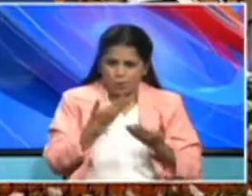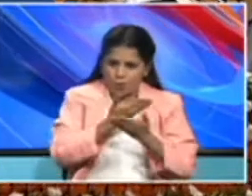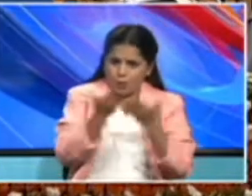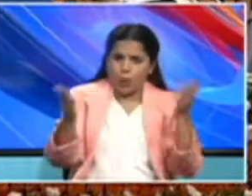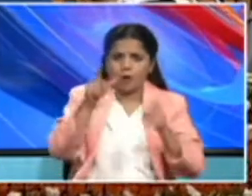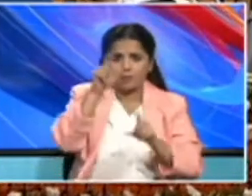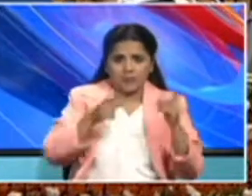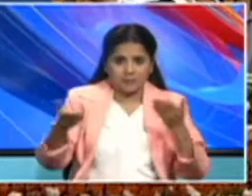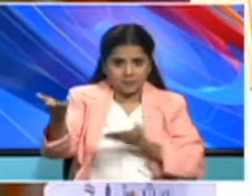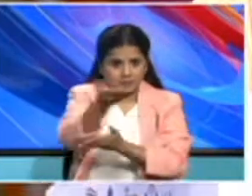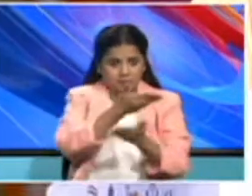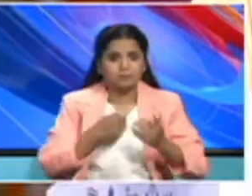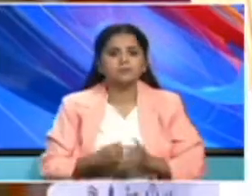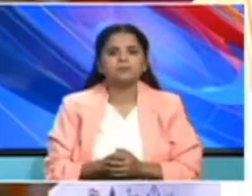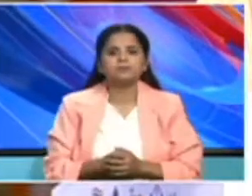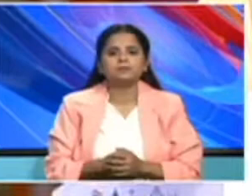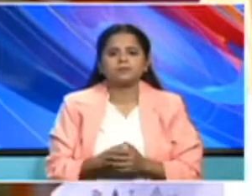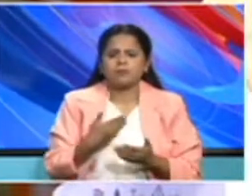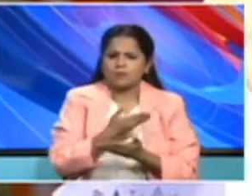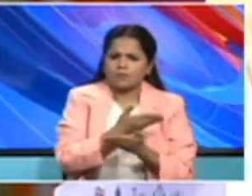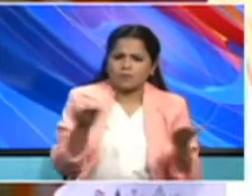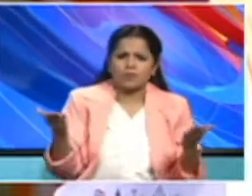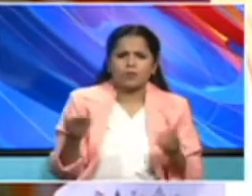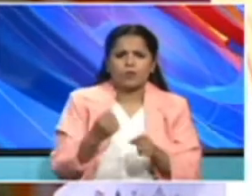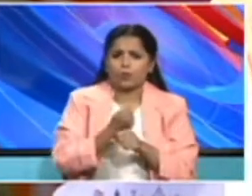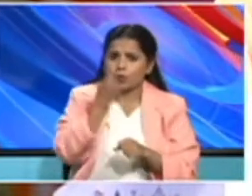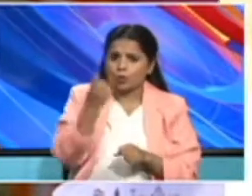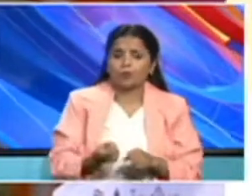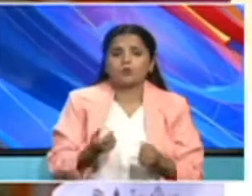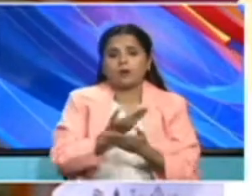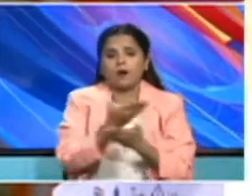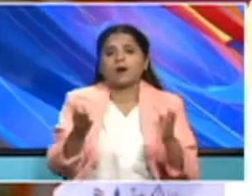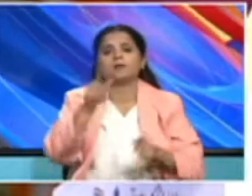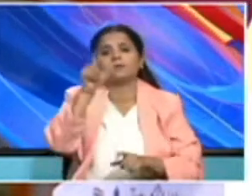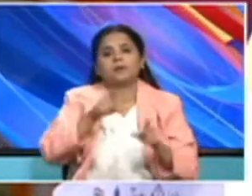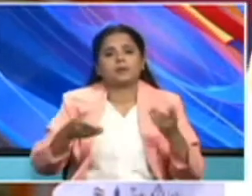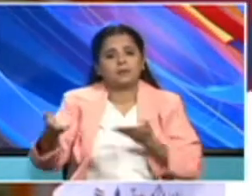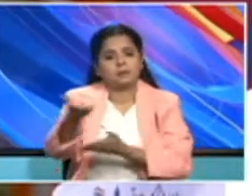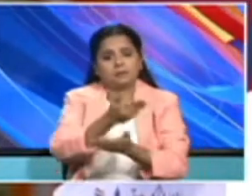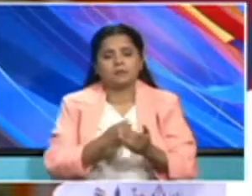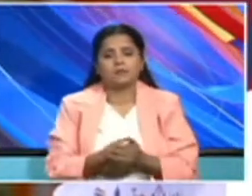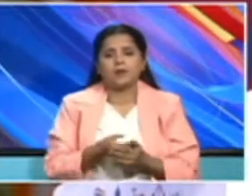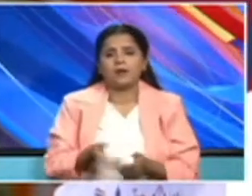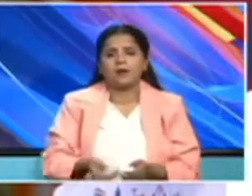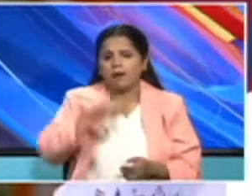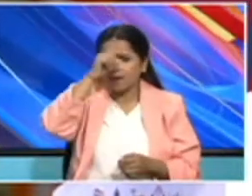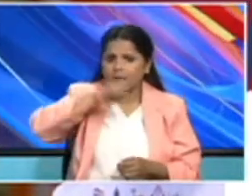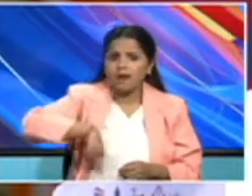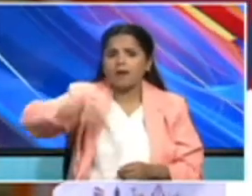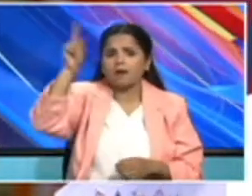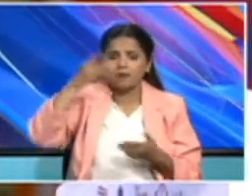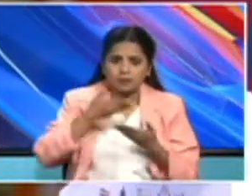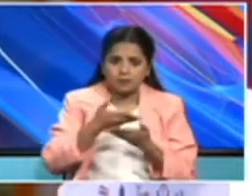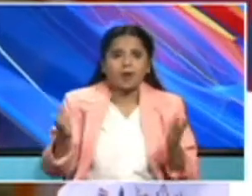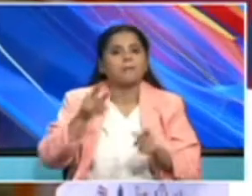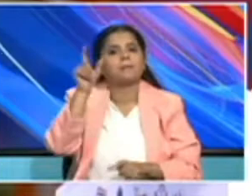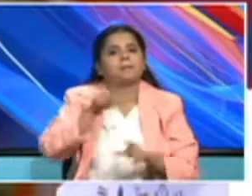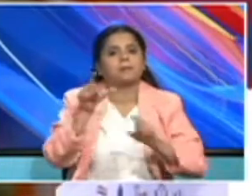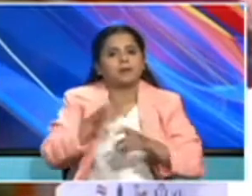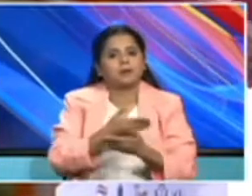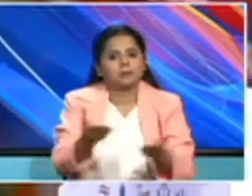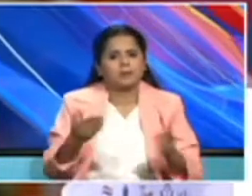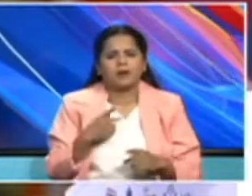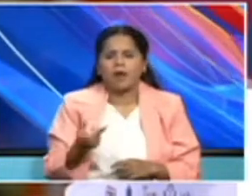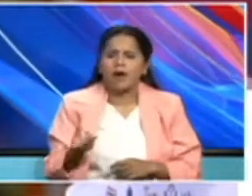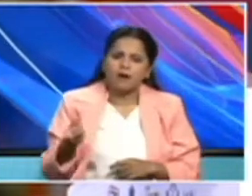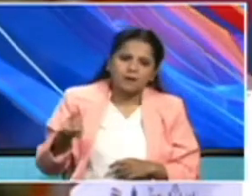सभी को, सभी गुजरात वासियों और देशवासियों को